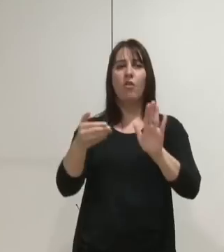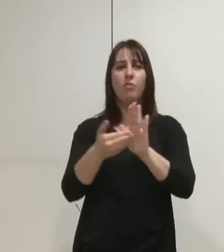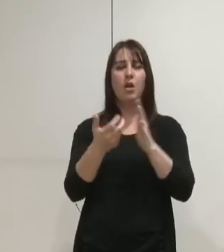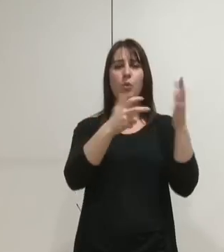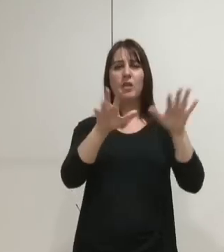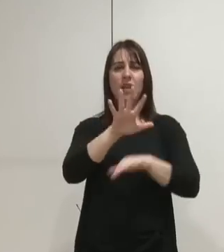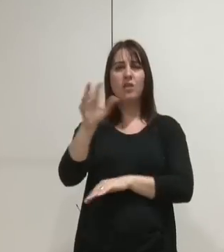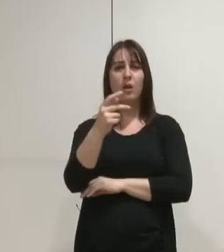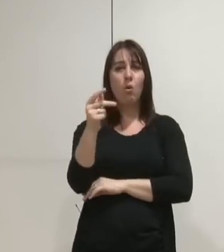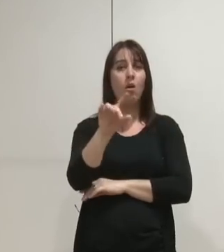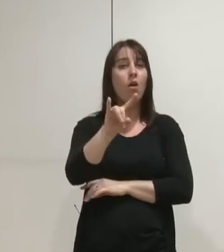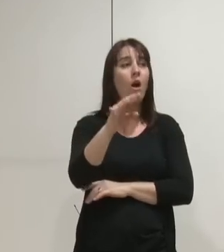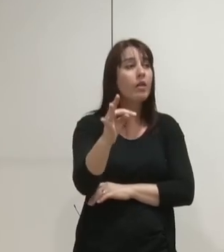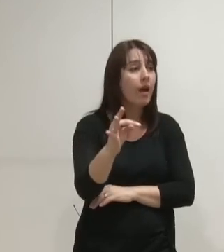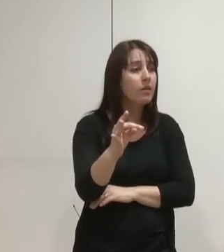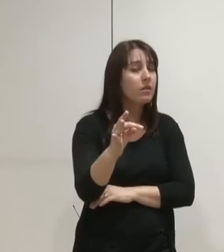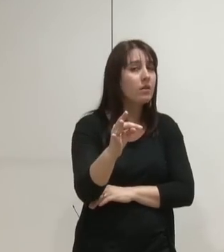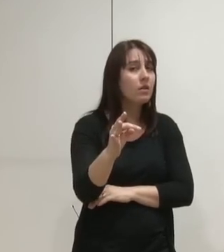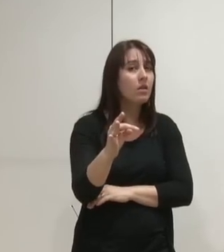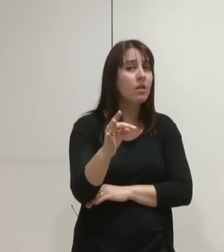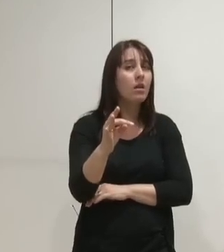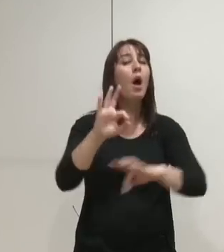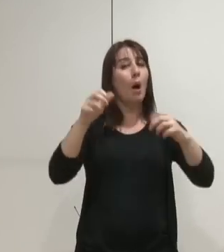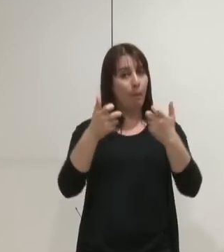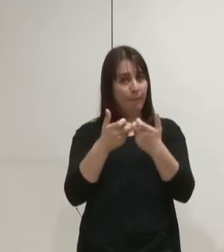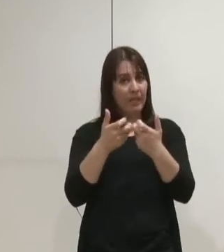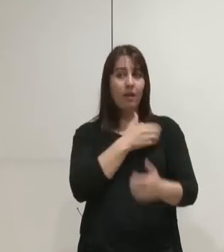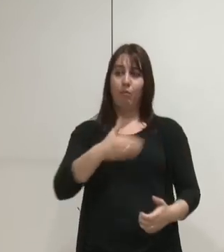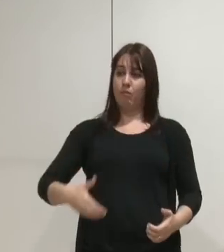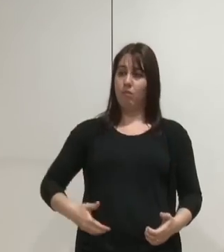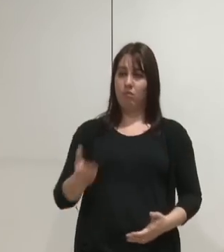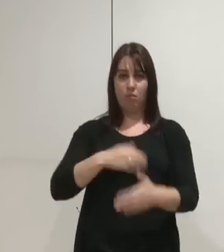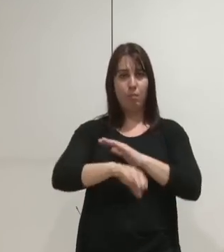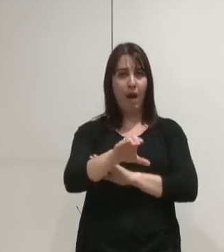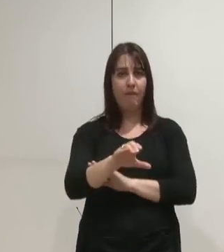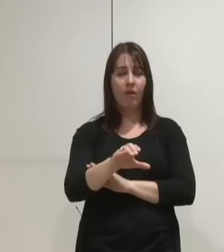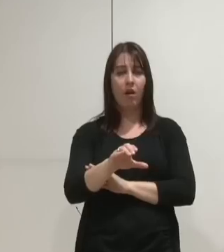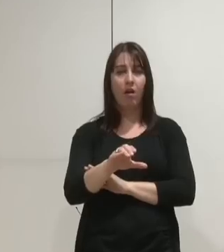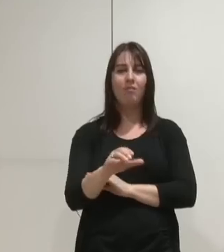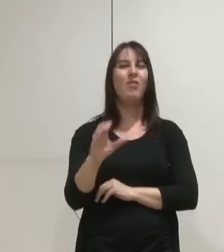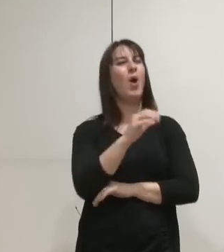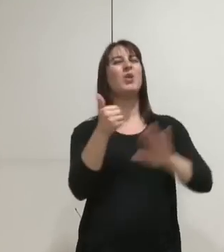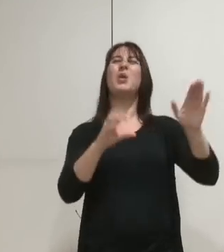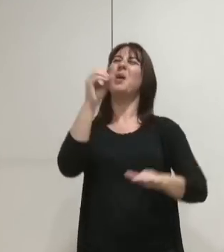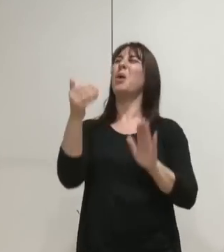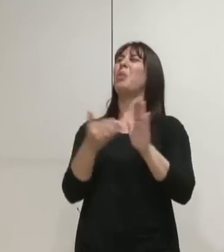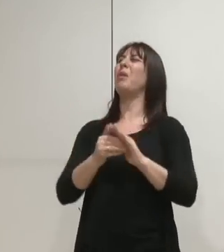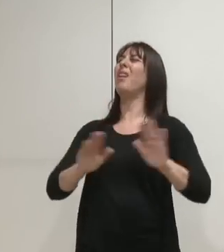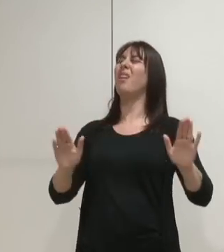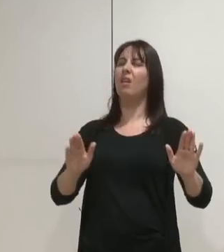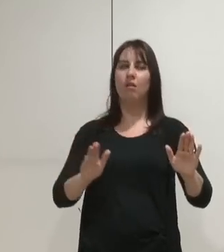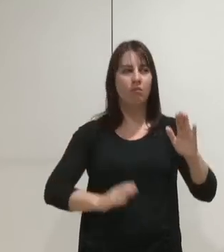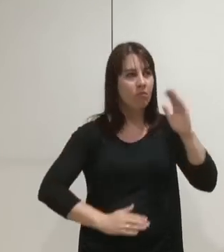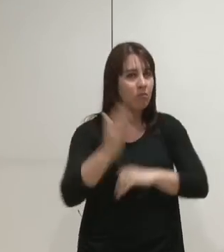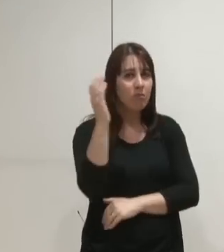€ taxe donc le coût pour la collectivité n'est pas de 160000 mais il est de